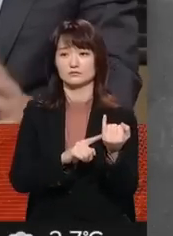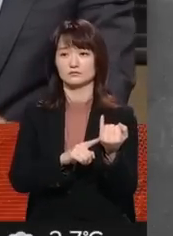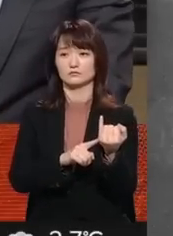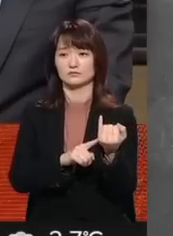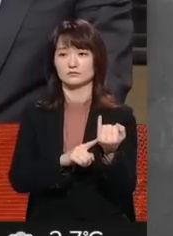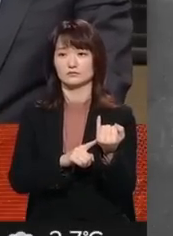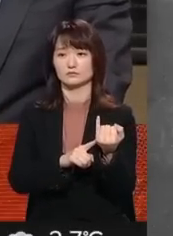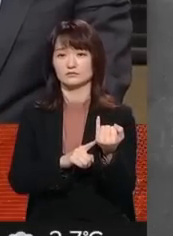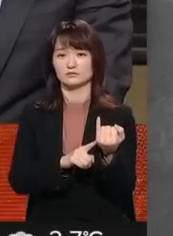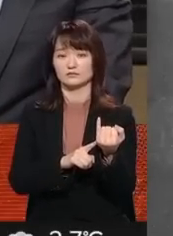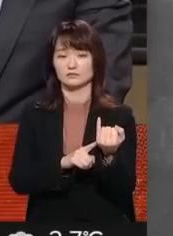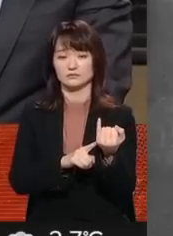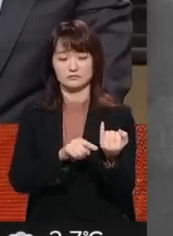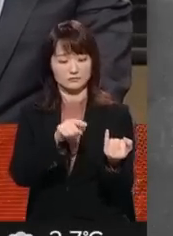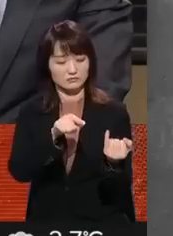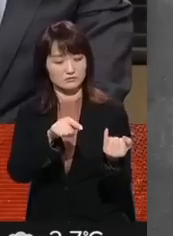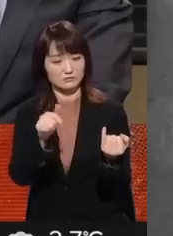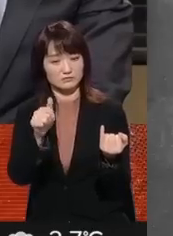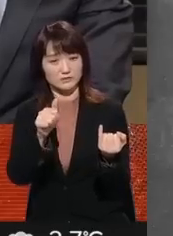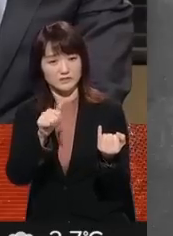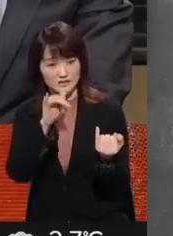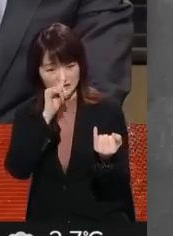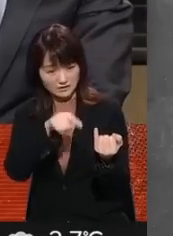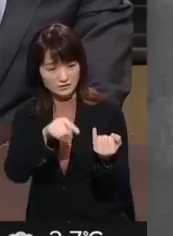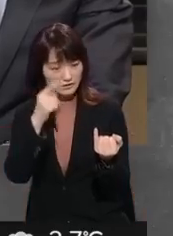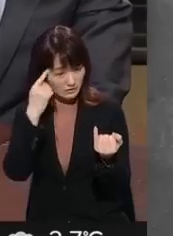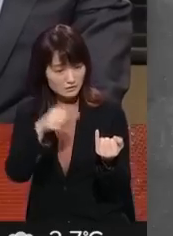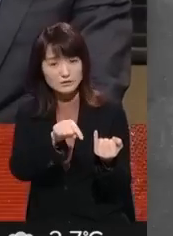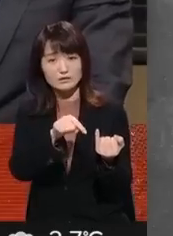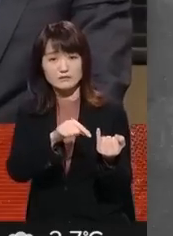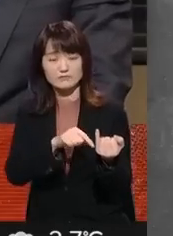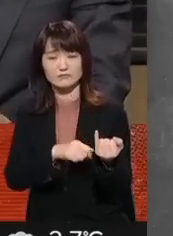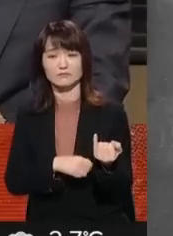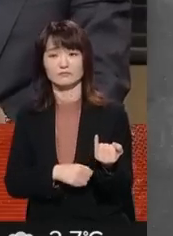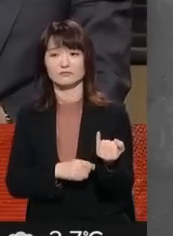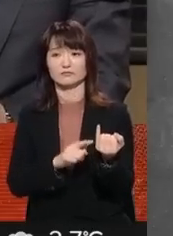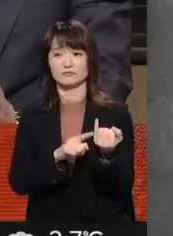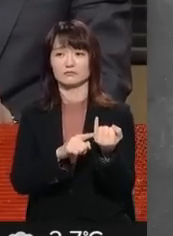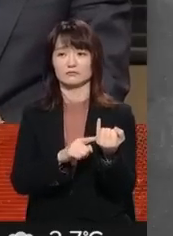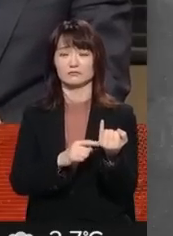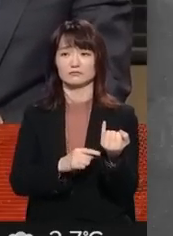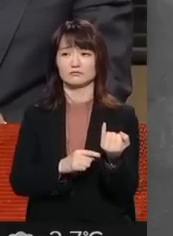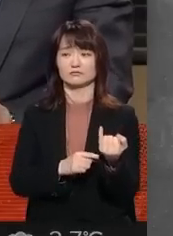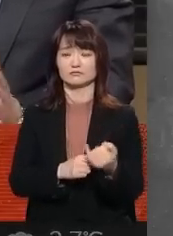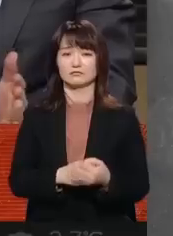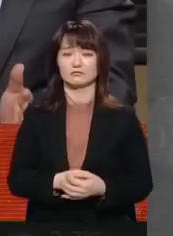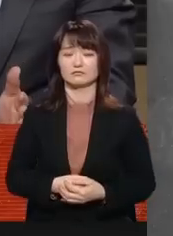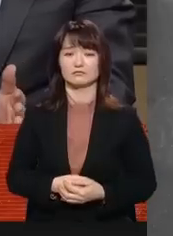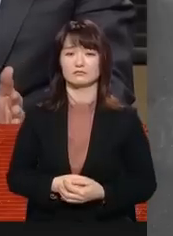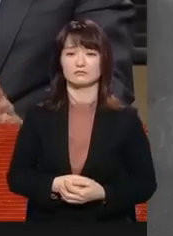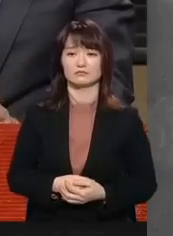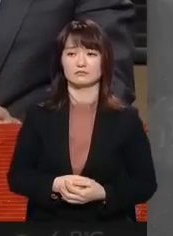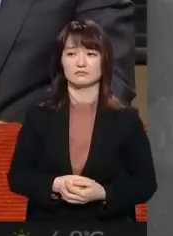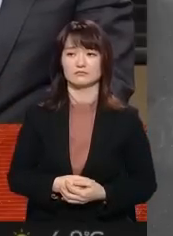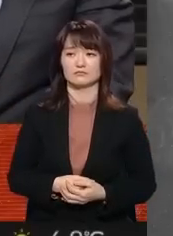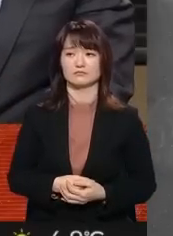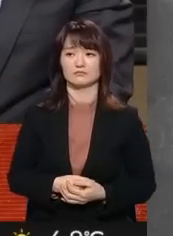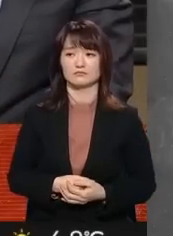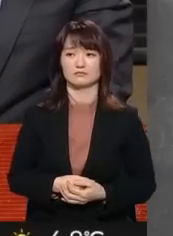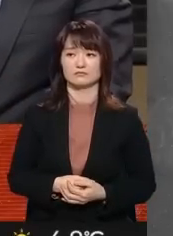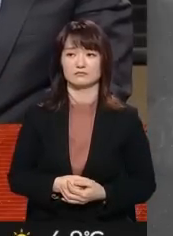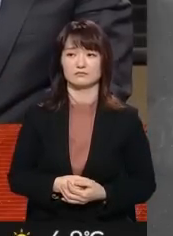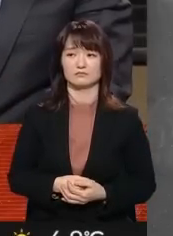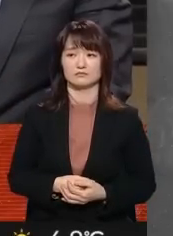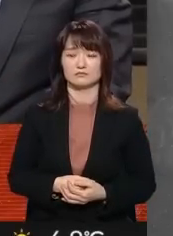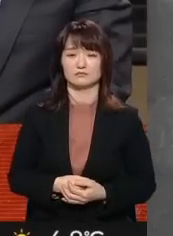다짜고짜 따지는 거죠 너 남자 있지 남자 있는 거 아니야 남자 있지 이렇게 따지면서 여성이 어떻게 보면 좀 이렇게 피해 나가려고 아들이